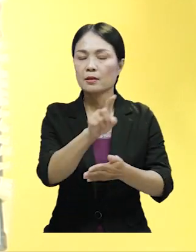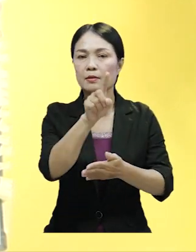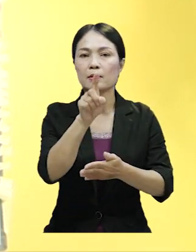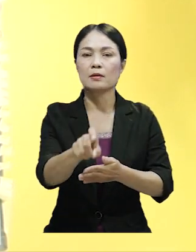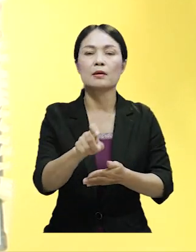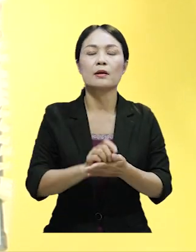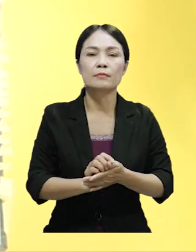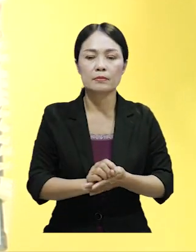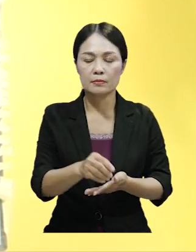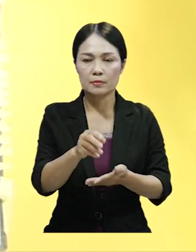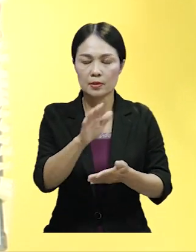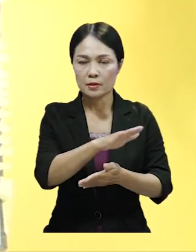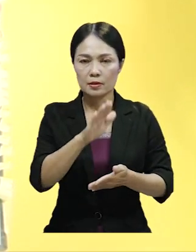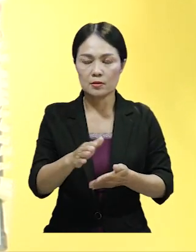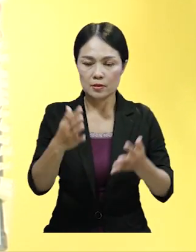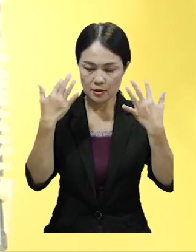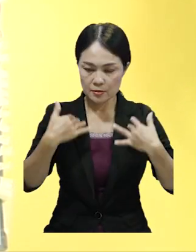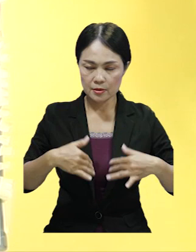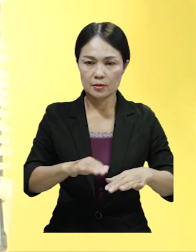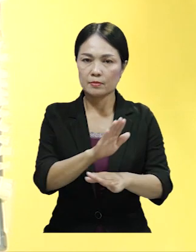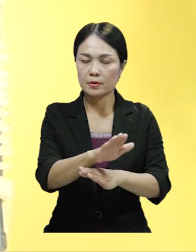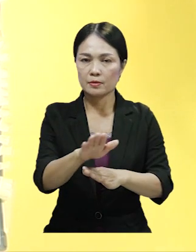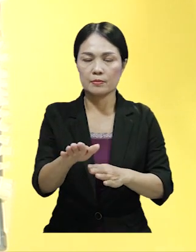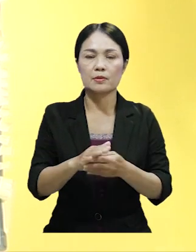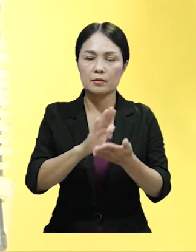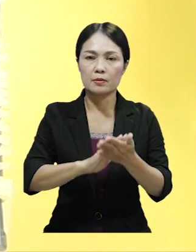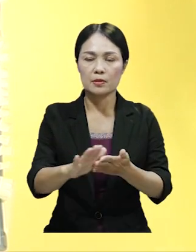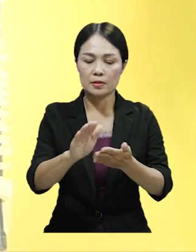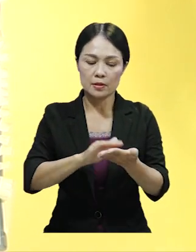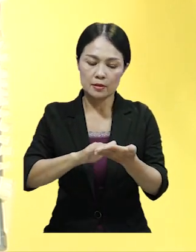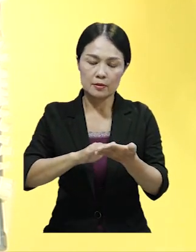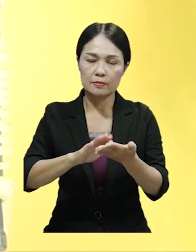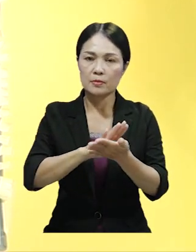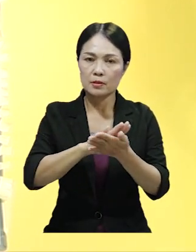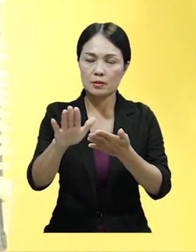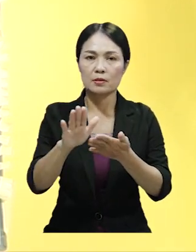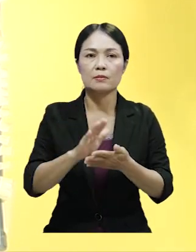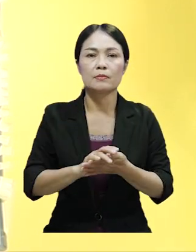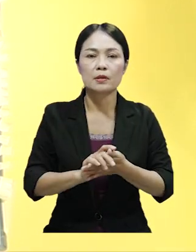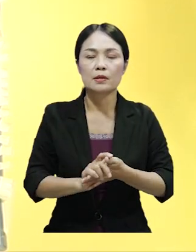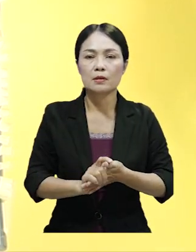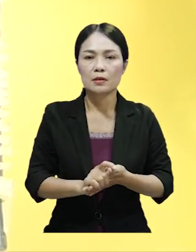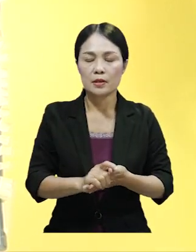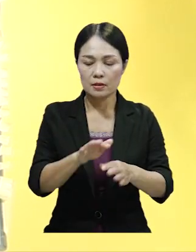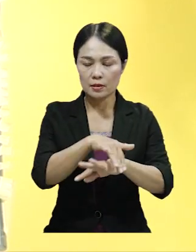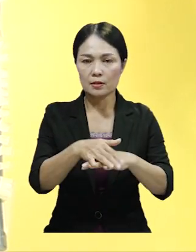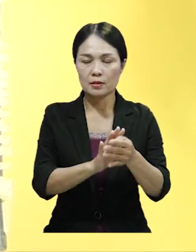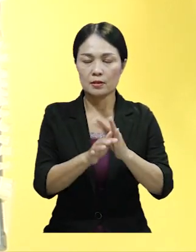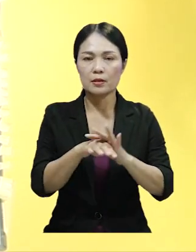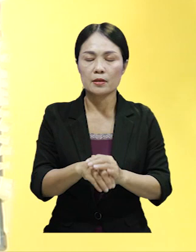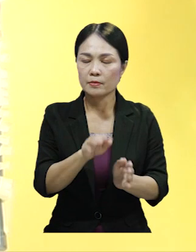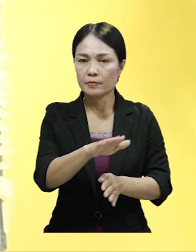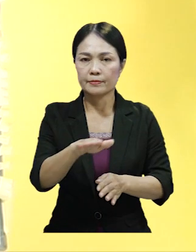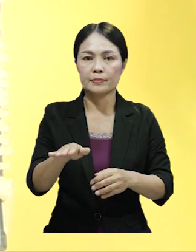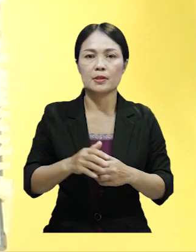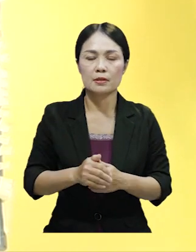ឬទេគឺកូនអាសាសម្អាតខ្លួនប្រាណរបស់កូនណាងូតទឹកដោះសាប៊ូឲ្យស្អាតបើមិនអញ្ចឹងទេត្រឹមតែលាងដៃក៏បានដែរកូ